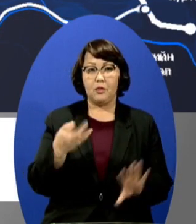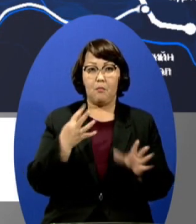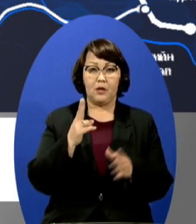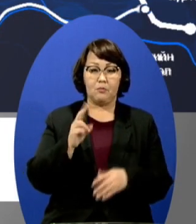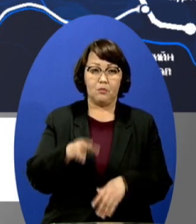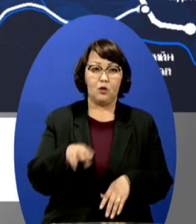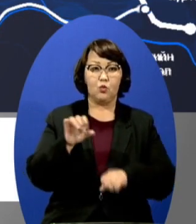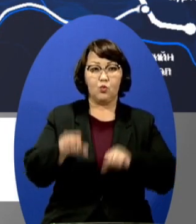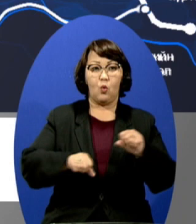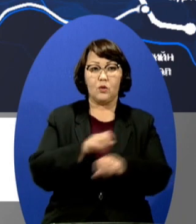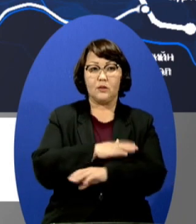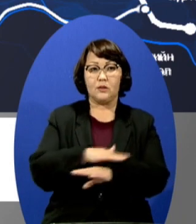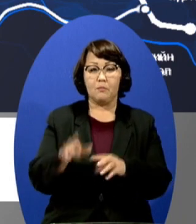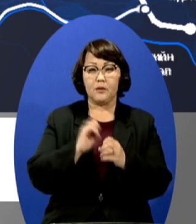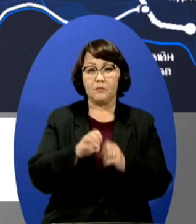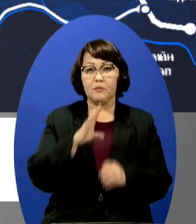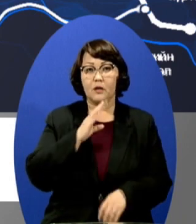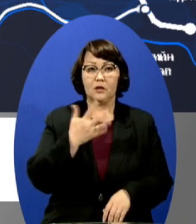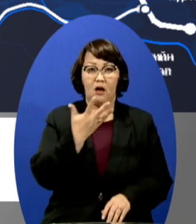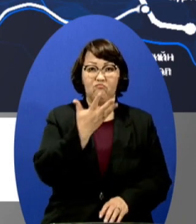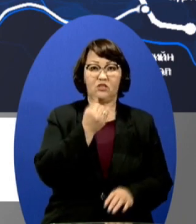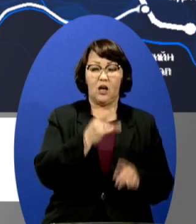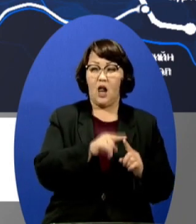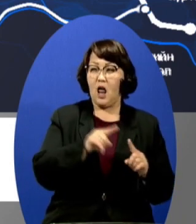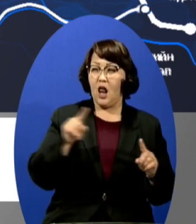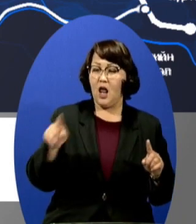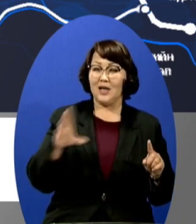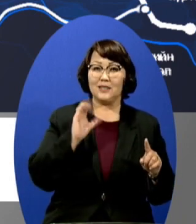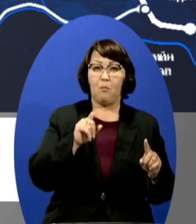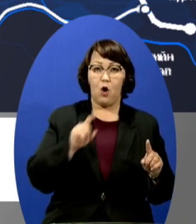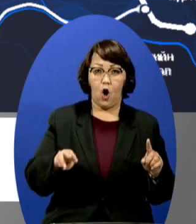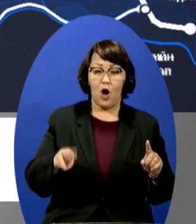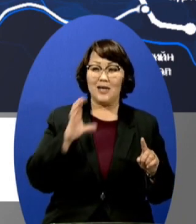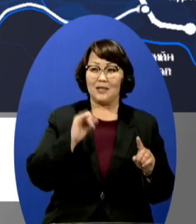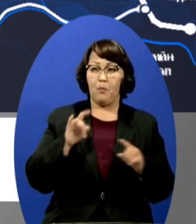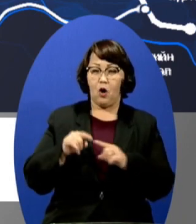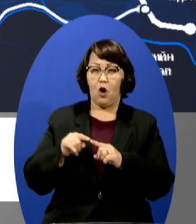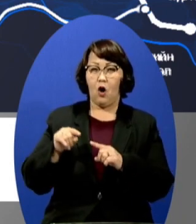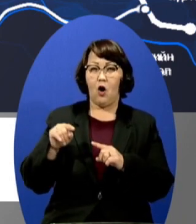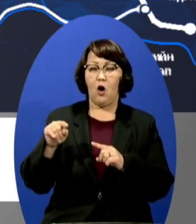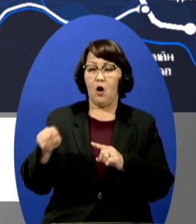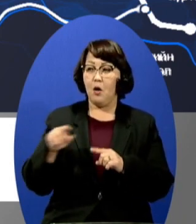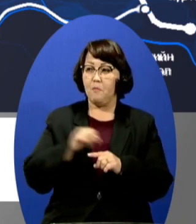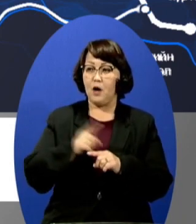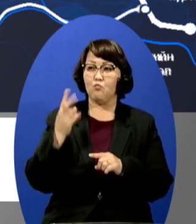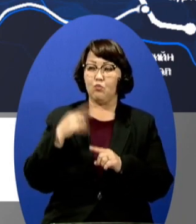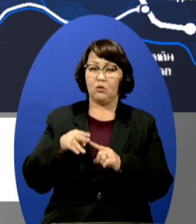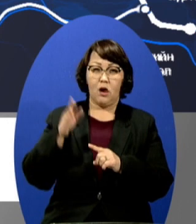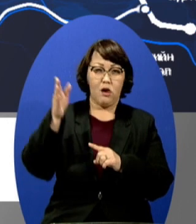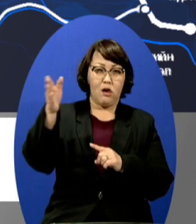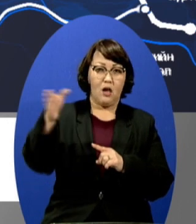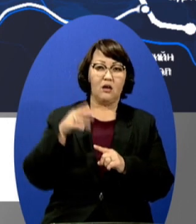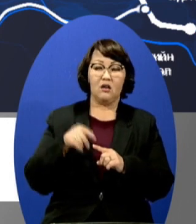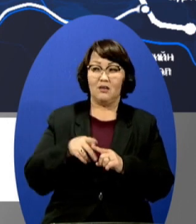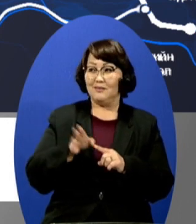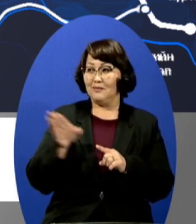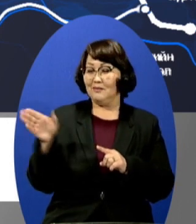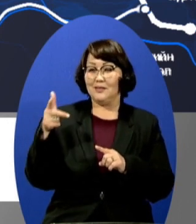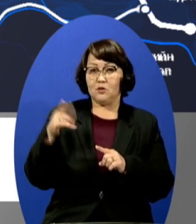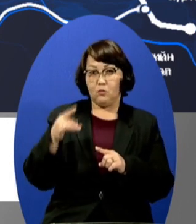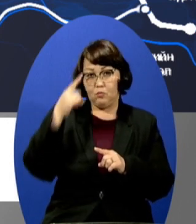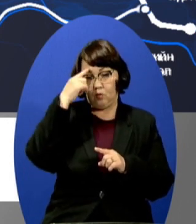барьхаар болжээ. Тухайлбал таван шараас Сапоро, Сапоро баян бүрдээ улсур, Гэсэр сүм дагуу Самбуугийн гудамж, Монгол Улсын боловсролын их сургууль